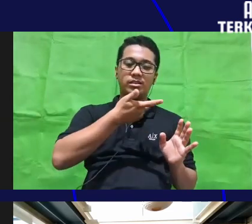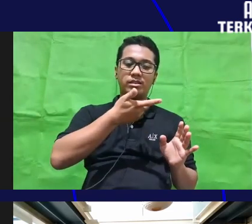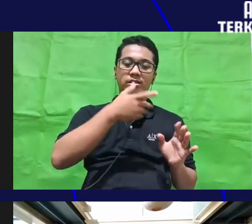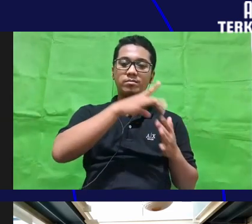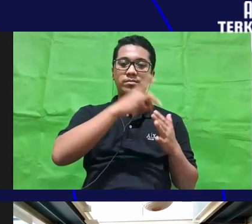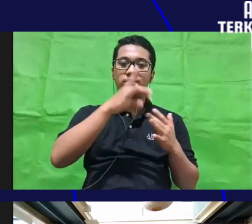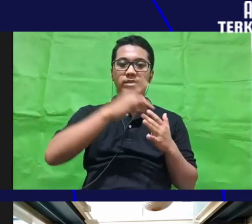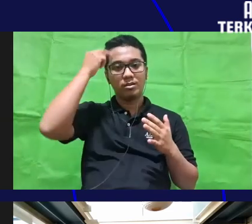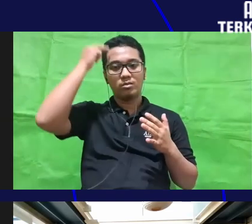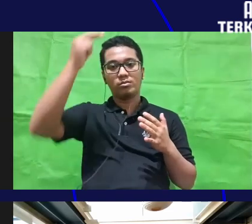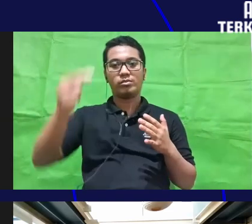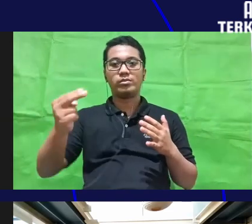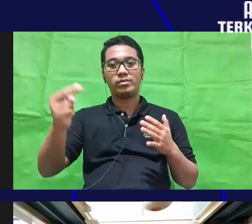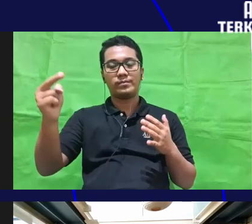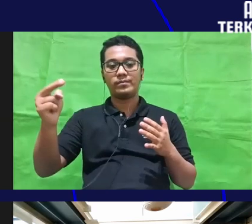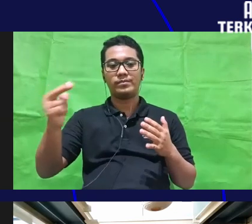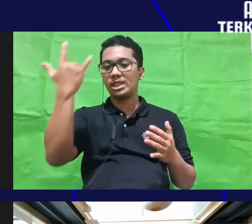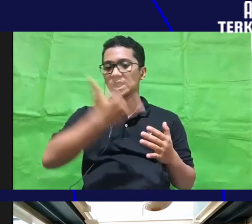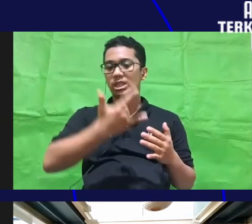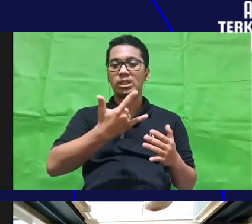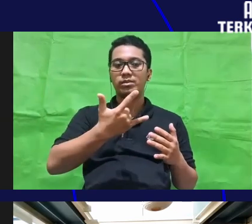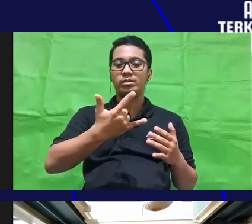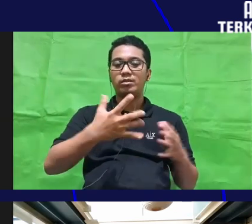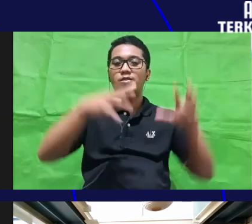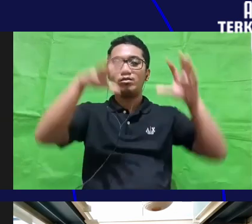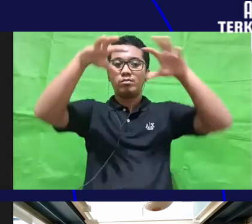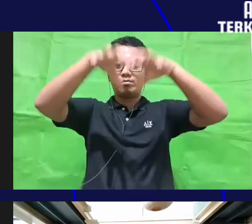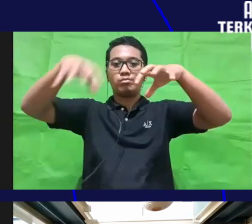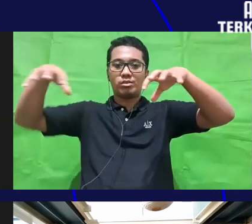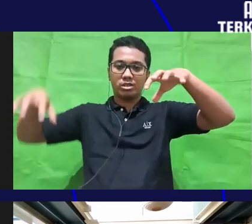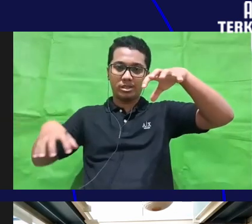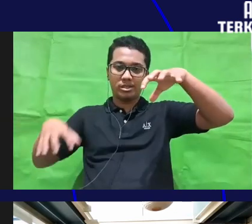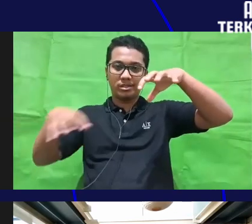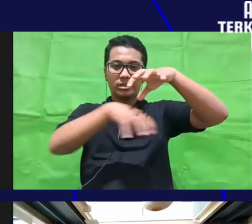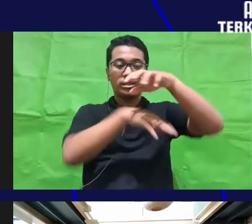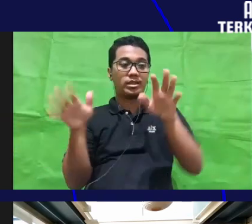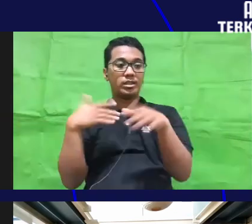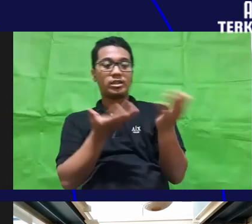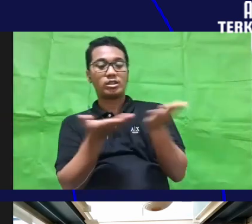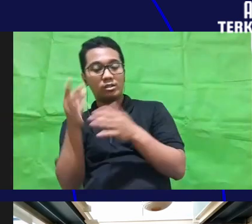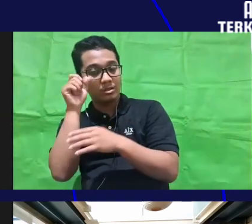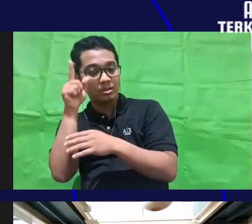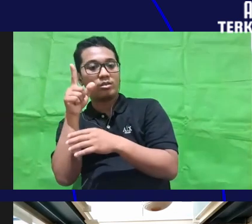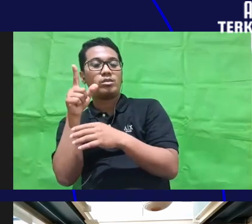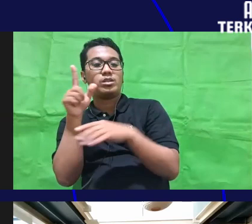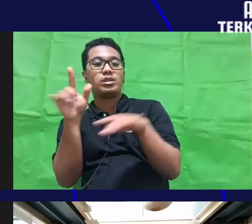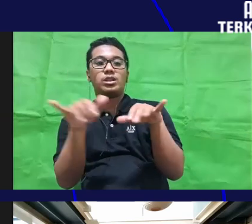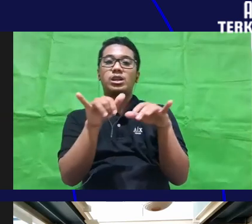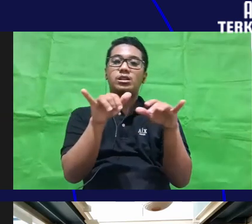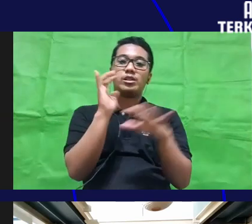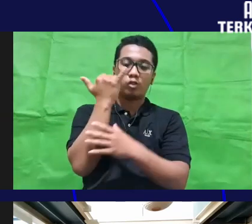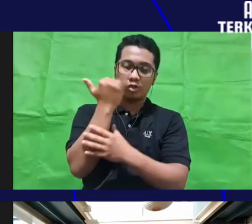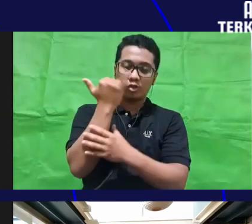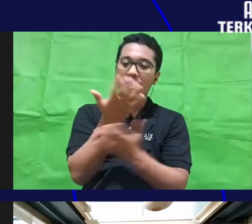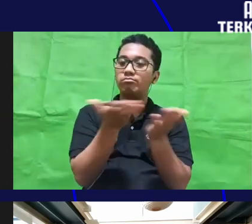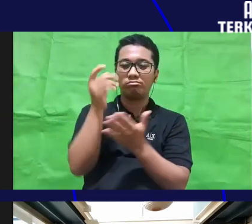menetapkan proporsi gitu, bahwa kita dengan sadar membawa agenda yang kita punya di Yogyakarta sebagai lembaga di Cemeti ke kawan-kawan yang berada di